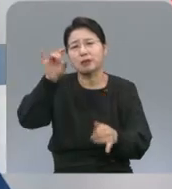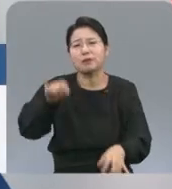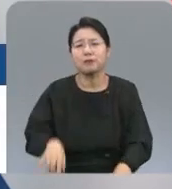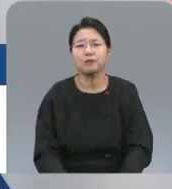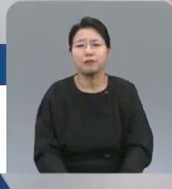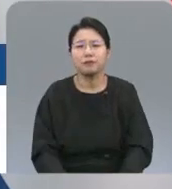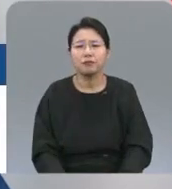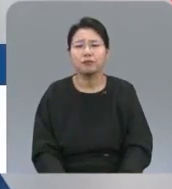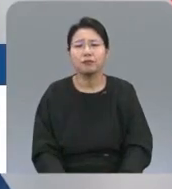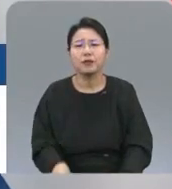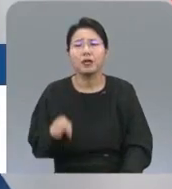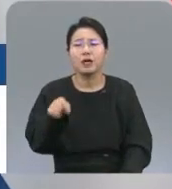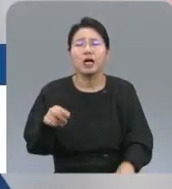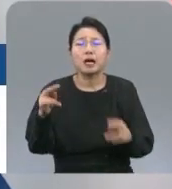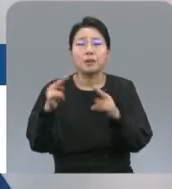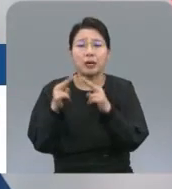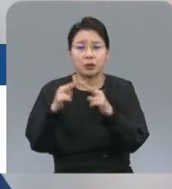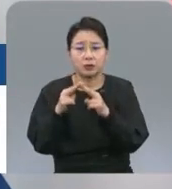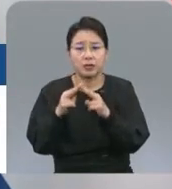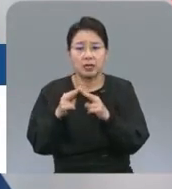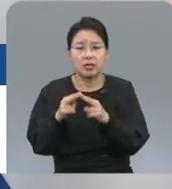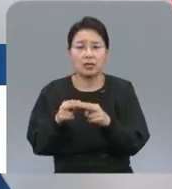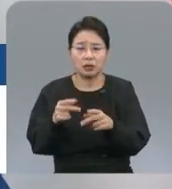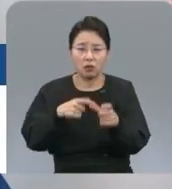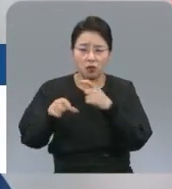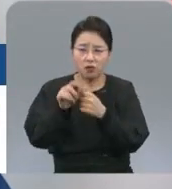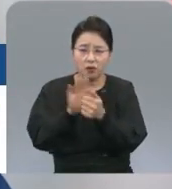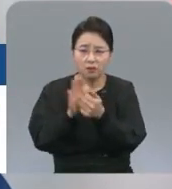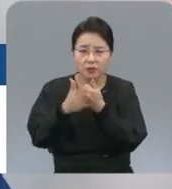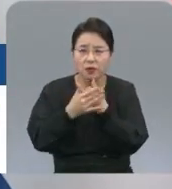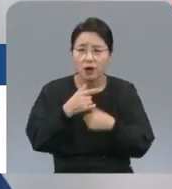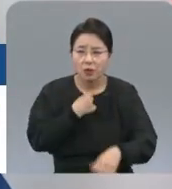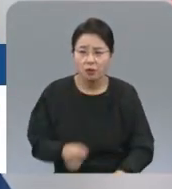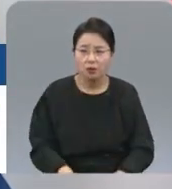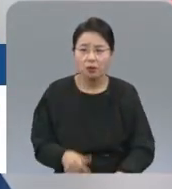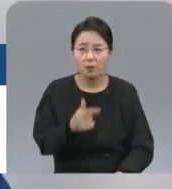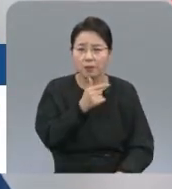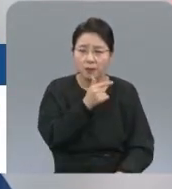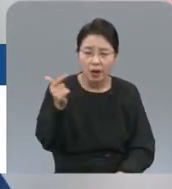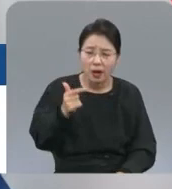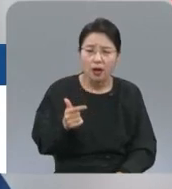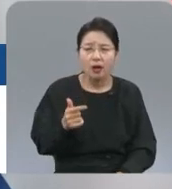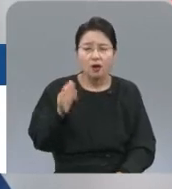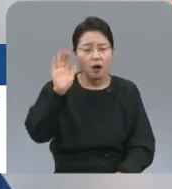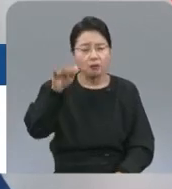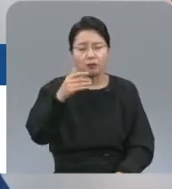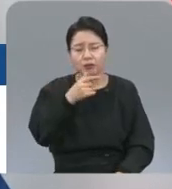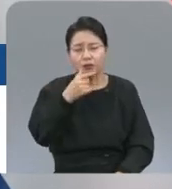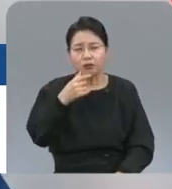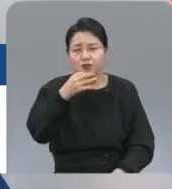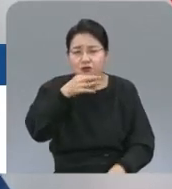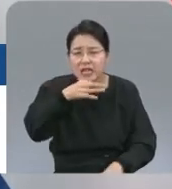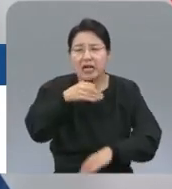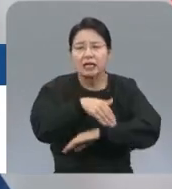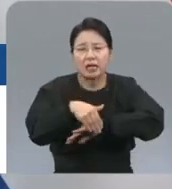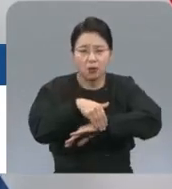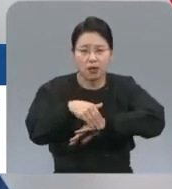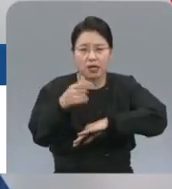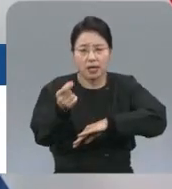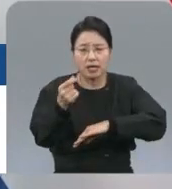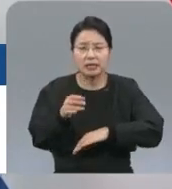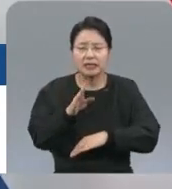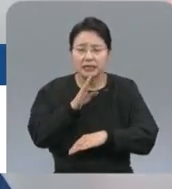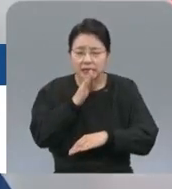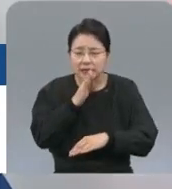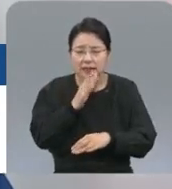盟，这是两国在与他国的联合声明中首次明确提出结为半导体同盟。吕特表